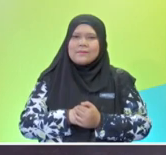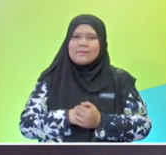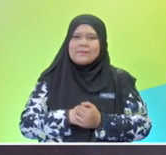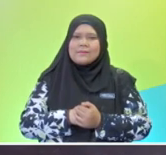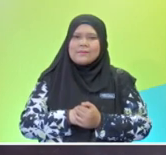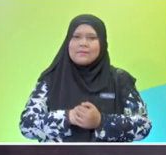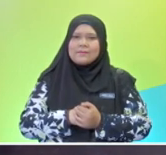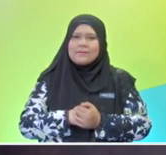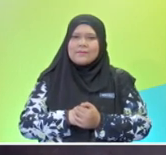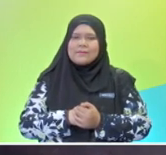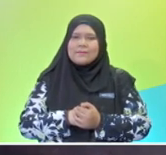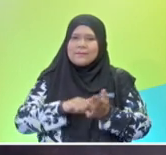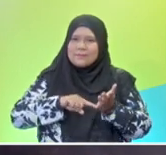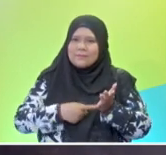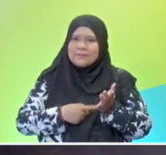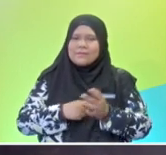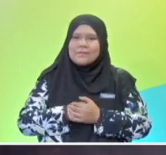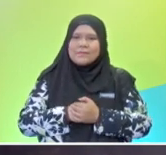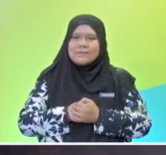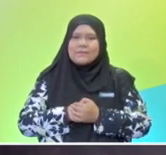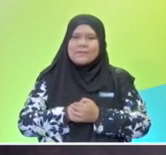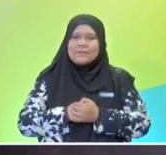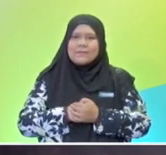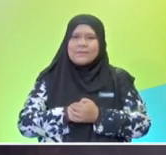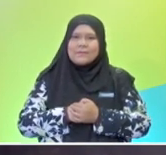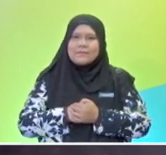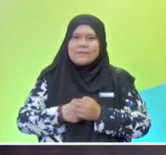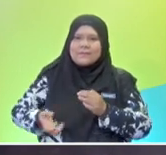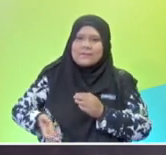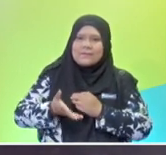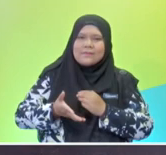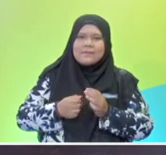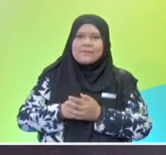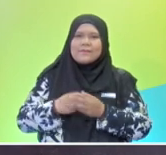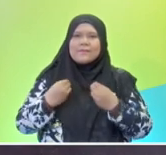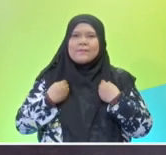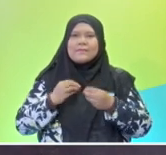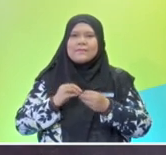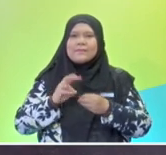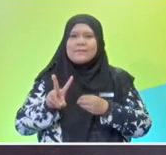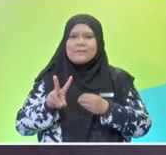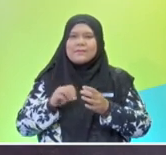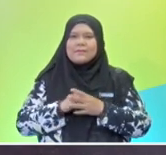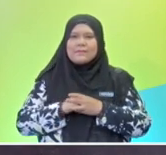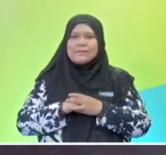patah balik sama-sama. Kita baling buat adu. Ada dua. Tak ada jawab soalan di situ.